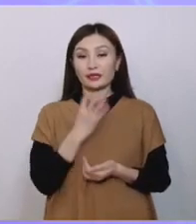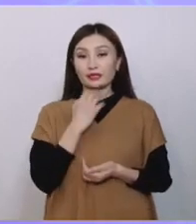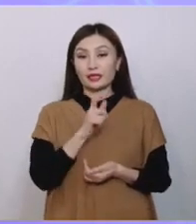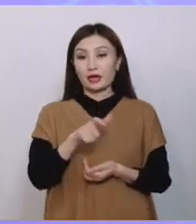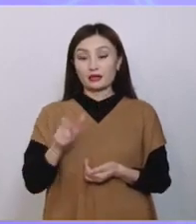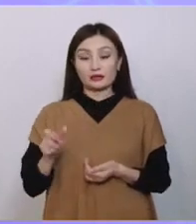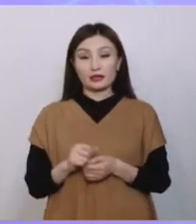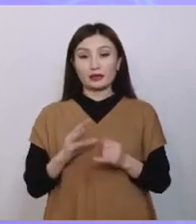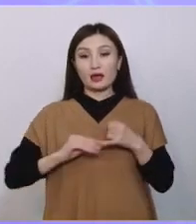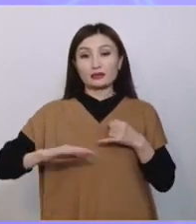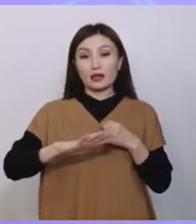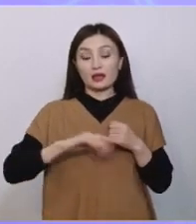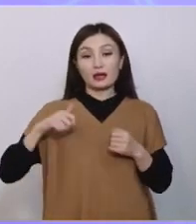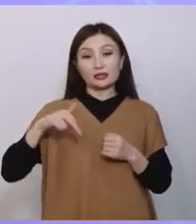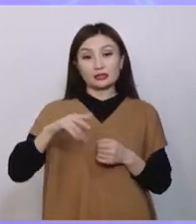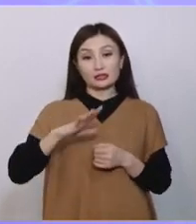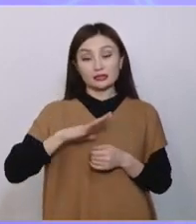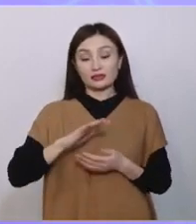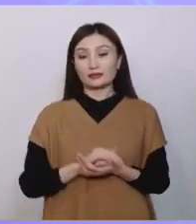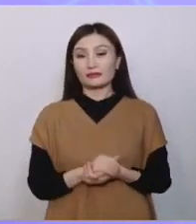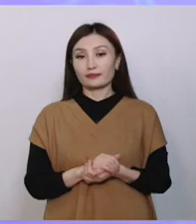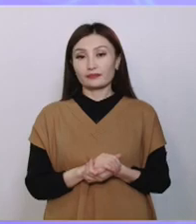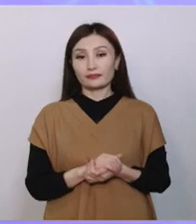Дыйқандар талаға чығышты.